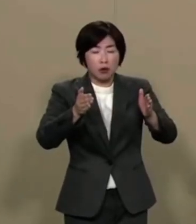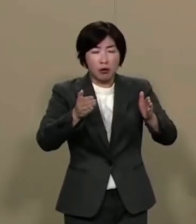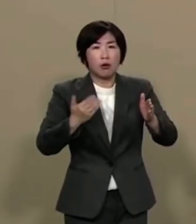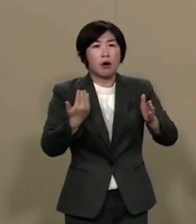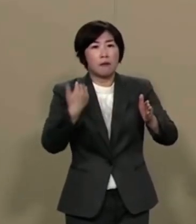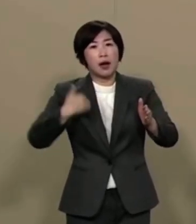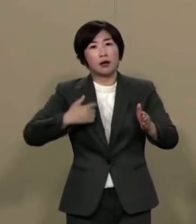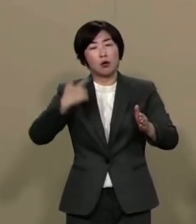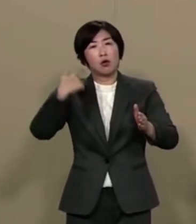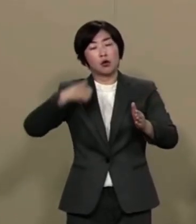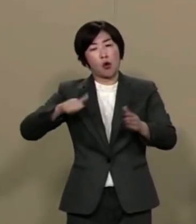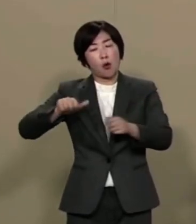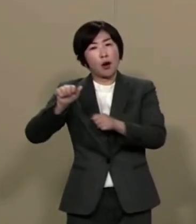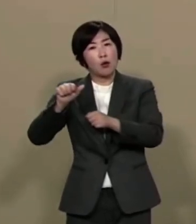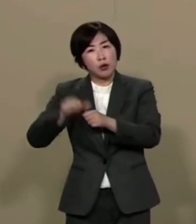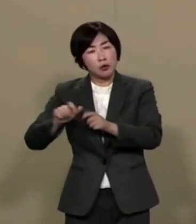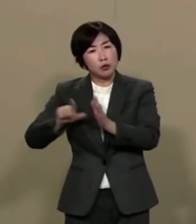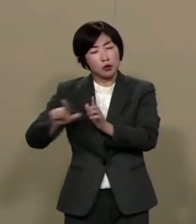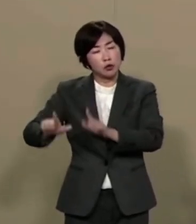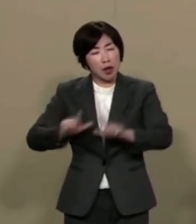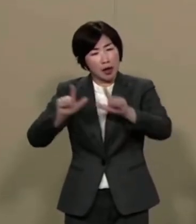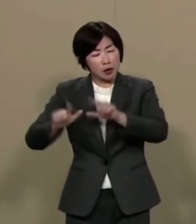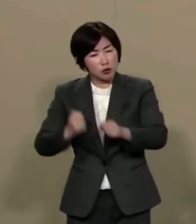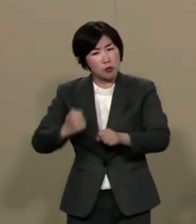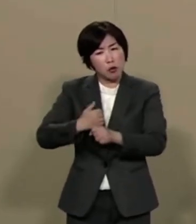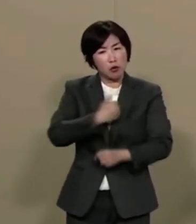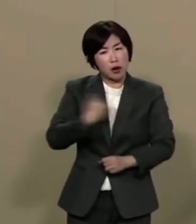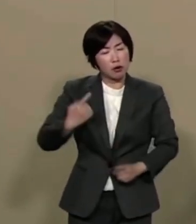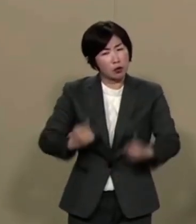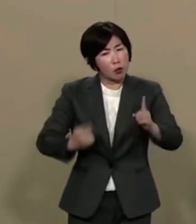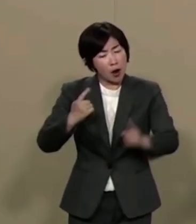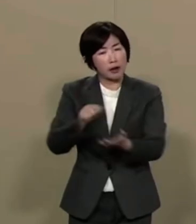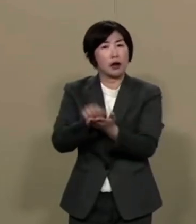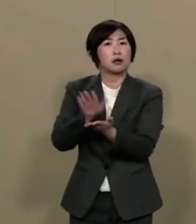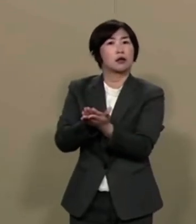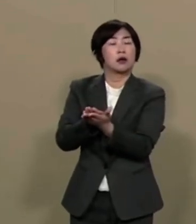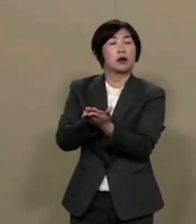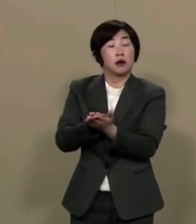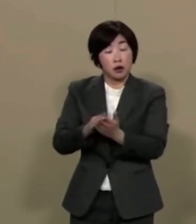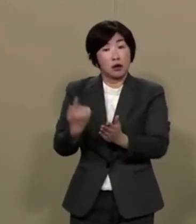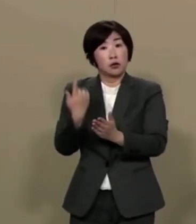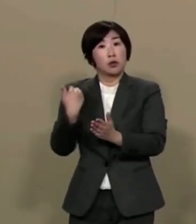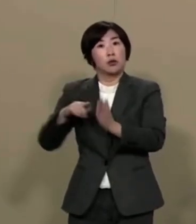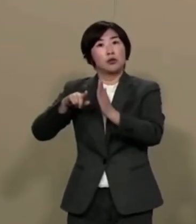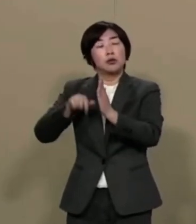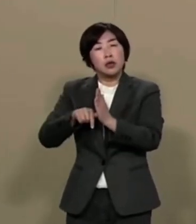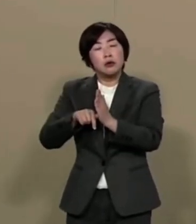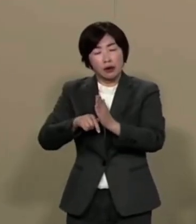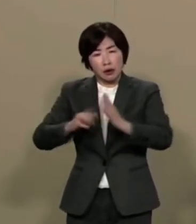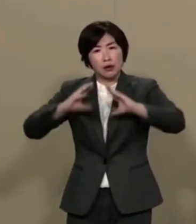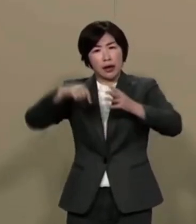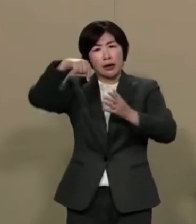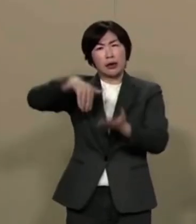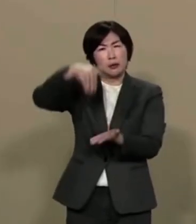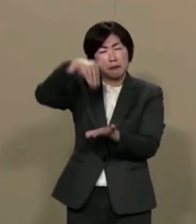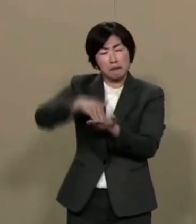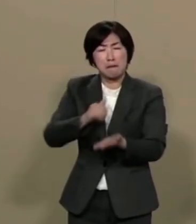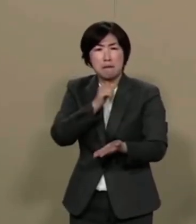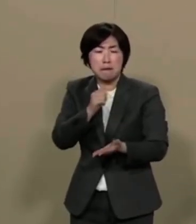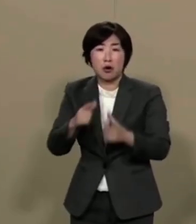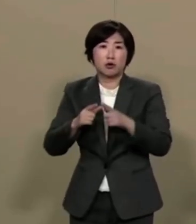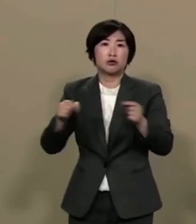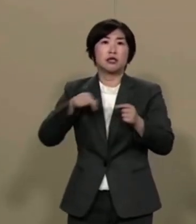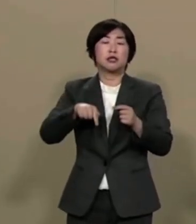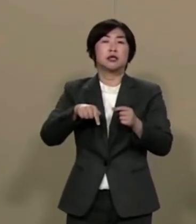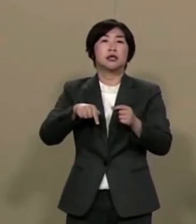当時に戻れるかどうかという報告書やったんですえ当時の日本はアジアアフリカ含めた世界最貧国ですその世界最貧